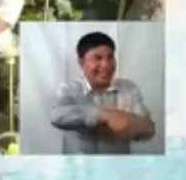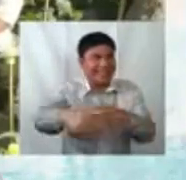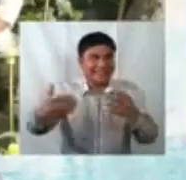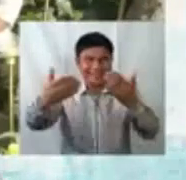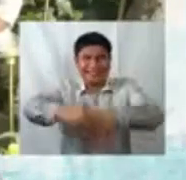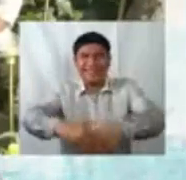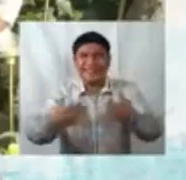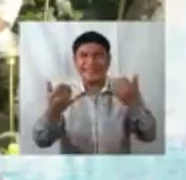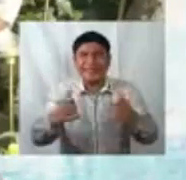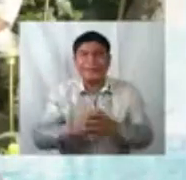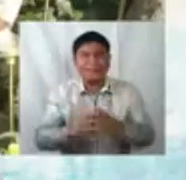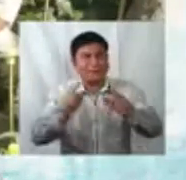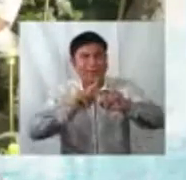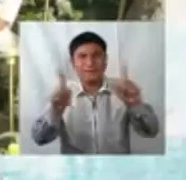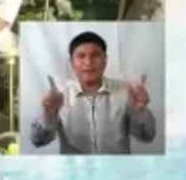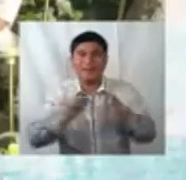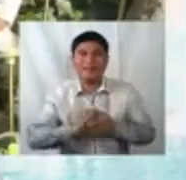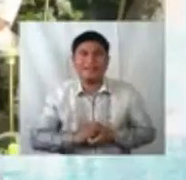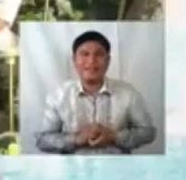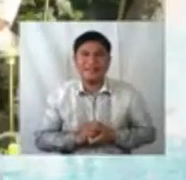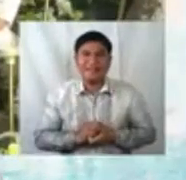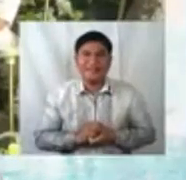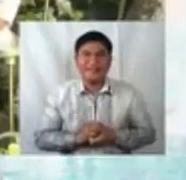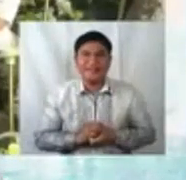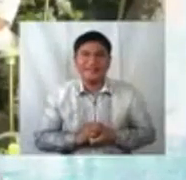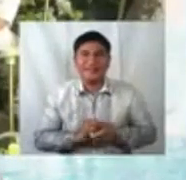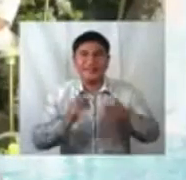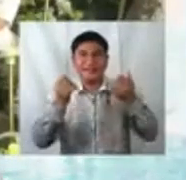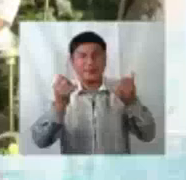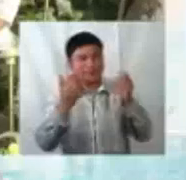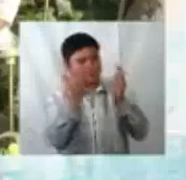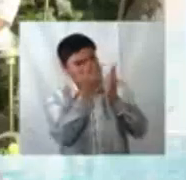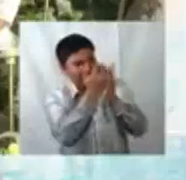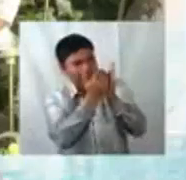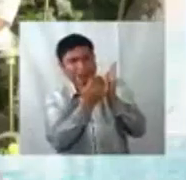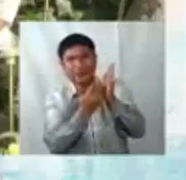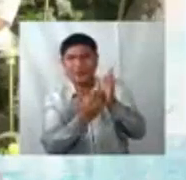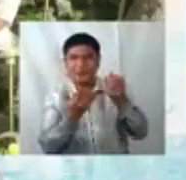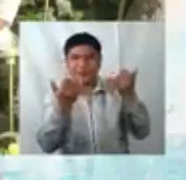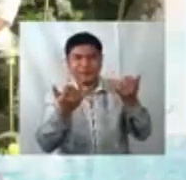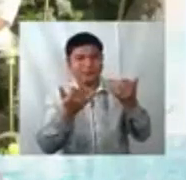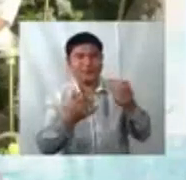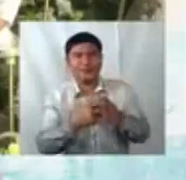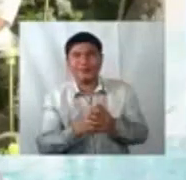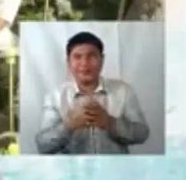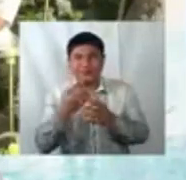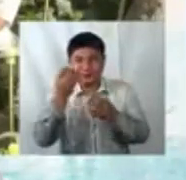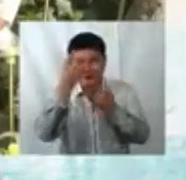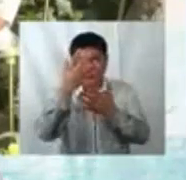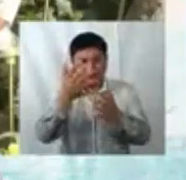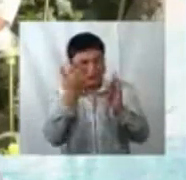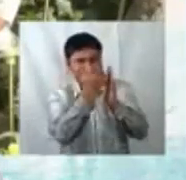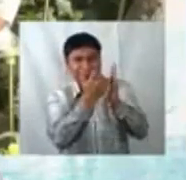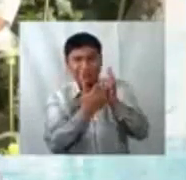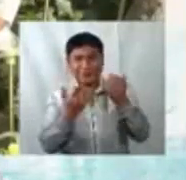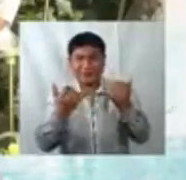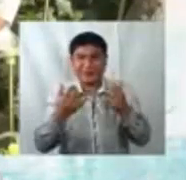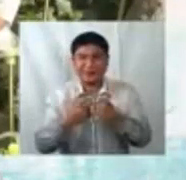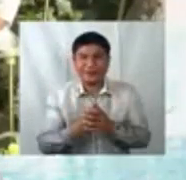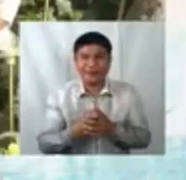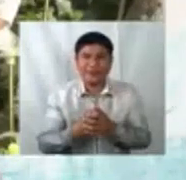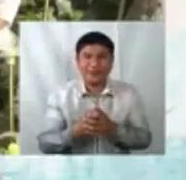pero ilan na ho sa ating mga nabanggit kanina, no? Ay nabanggit ko na nga, no? Mayroong pag-alala